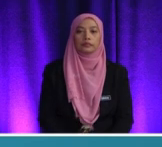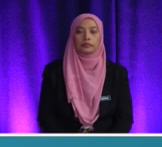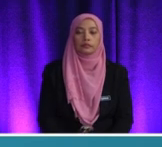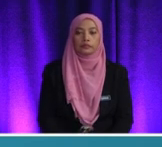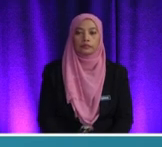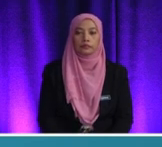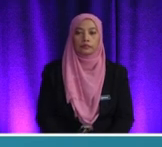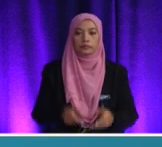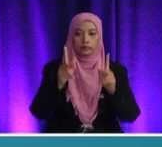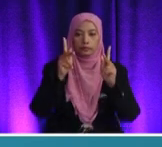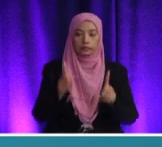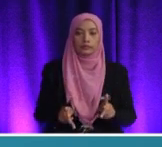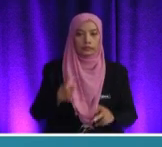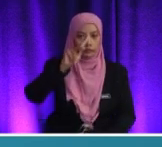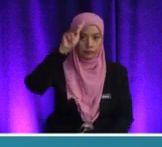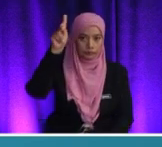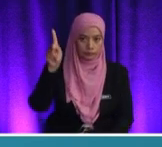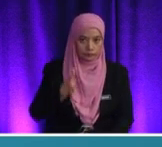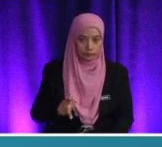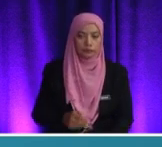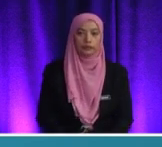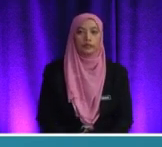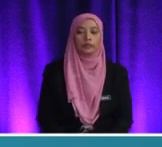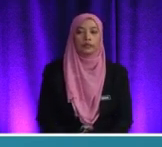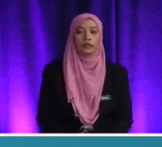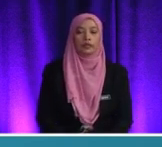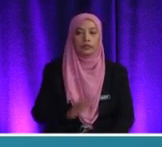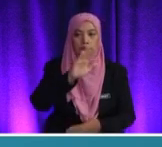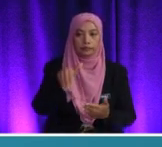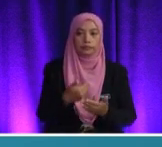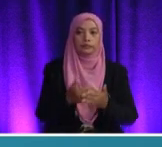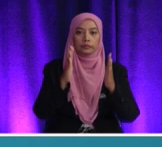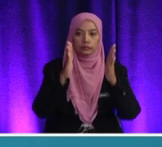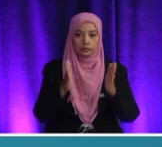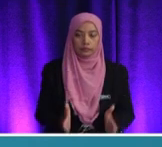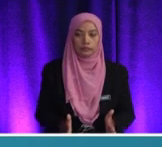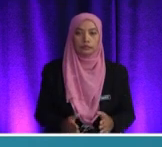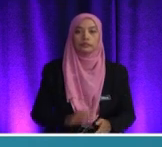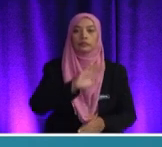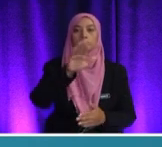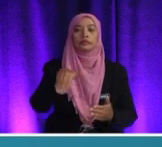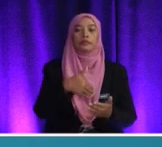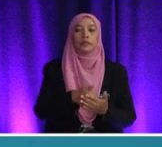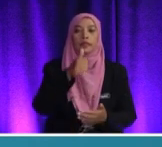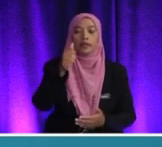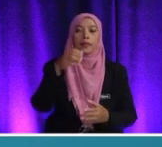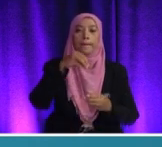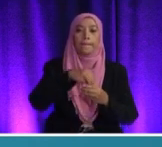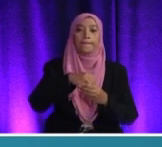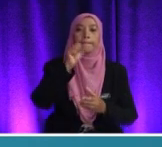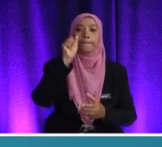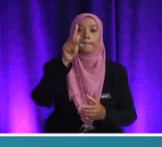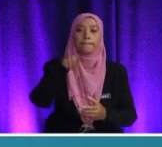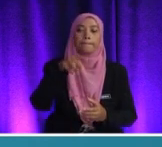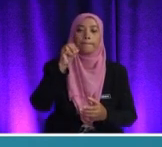dalam setiap kita punya pemeriksaan yes semua orang mengimpikan semua ini dalam SPM semua